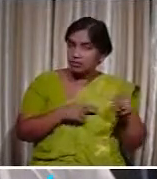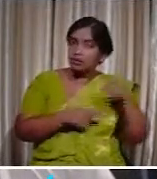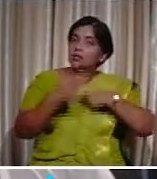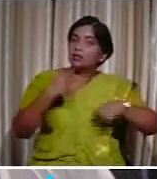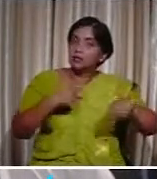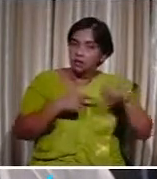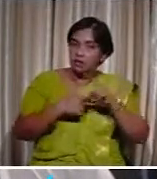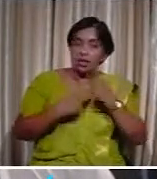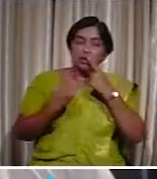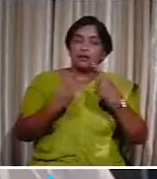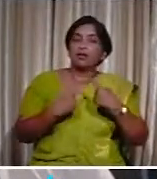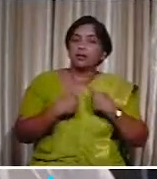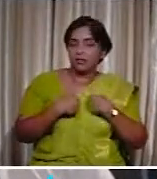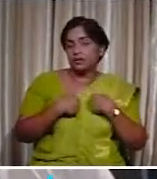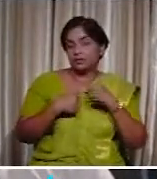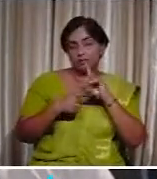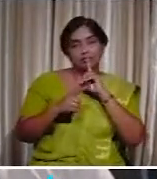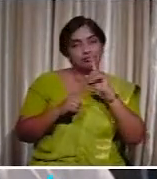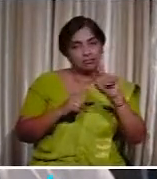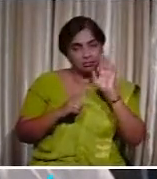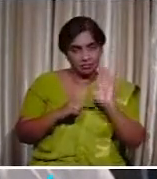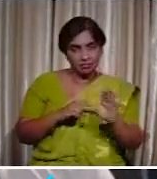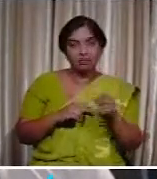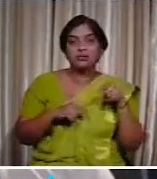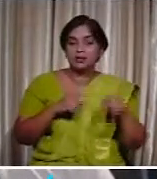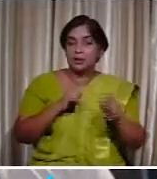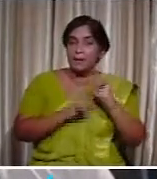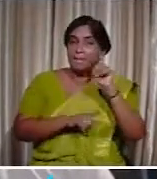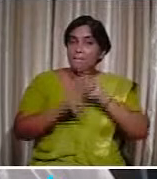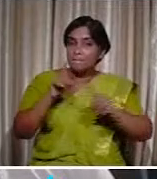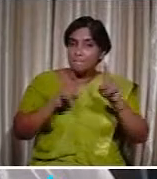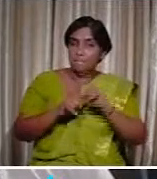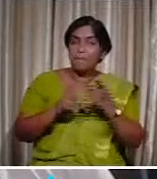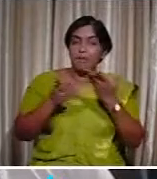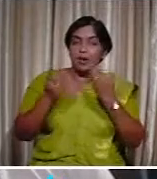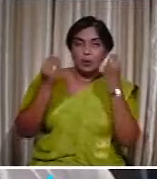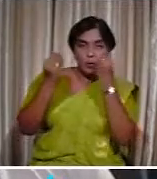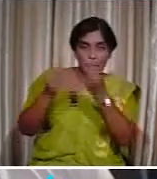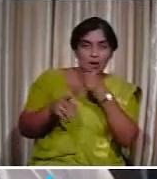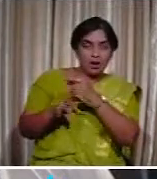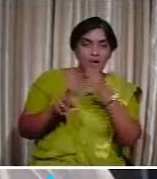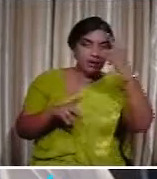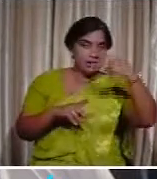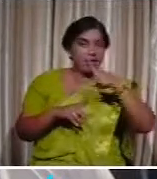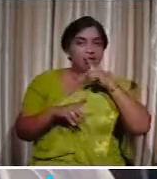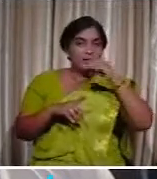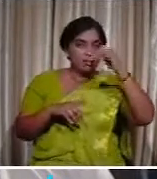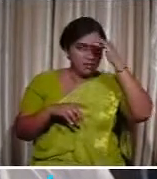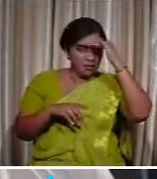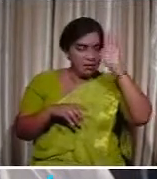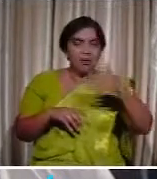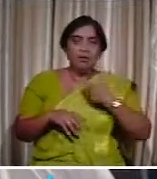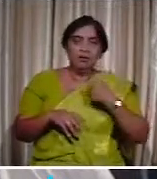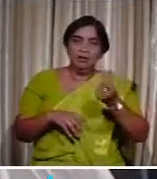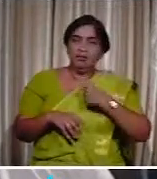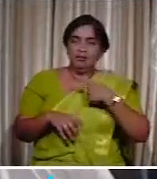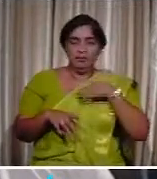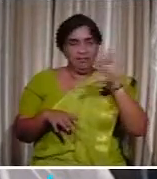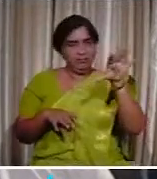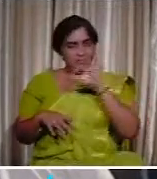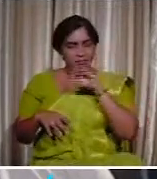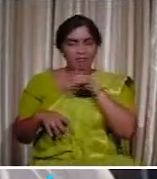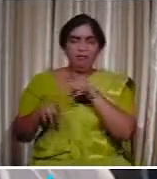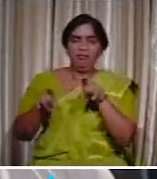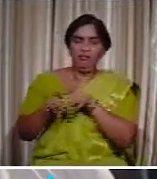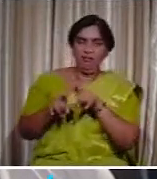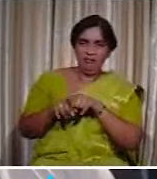हेमोगेम इल्लीमक बवट पत् उना मे पार्लिमेंतु हिस्वेच्च नियोज्य कथानायक दूरे संदा मगे नाम योजना करन